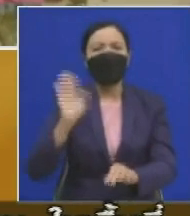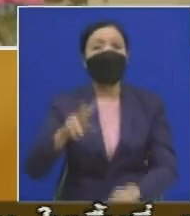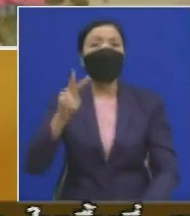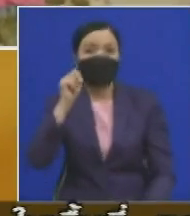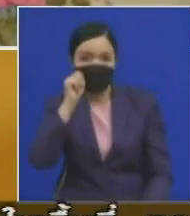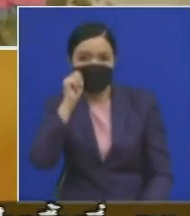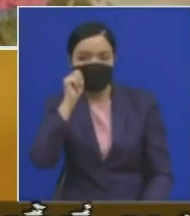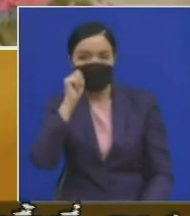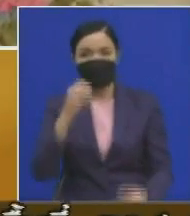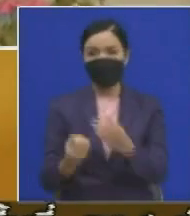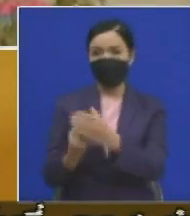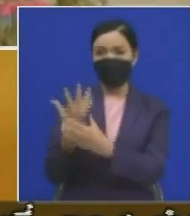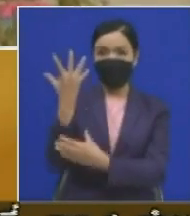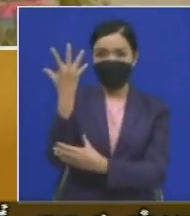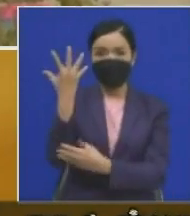ย